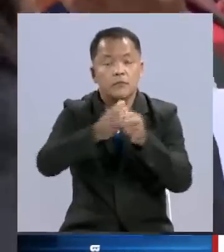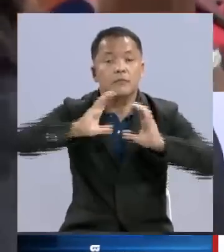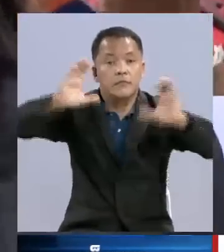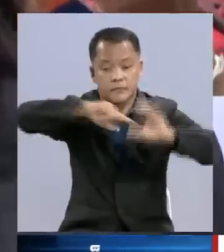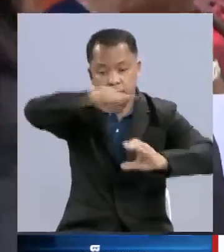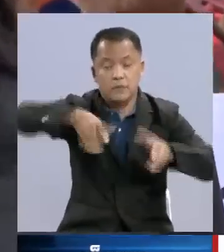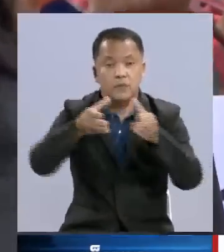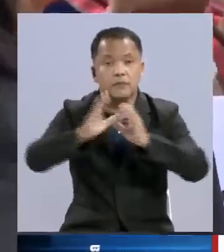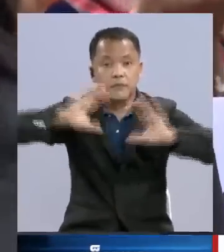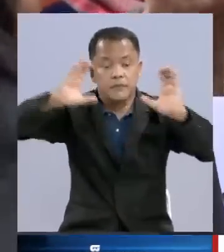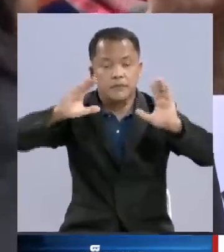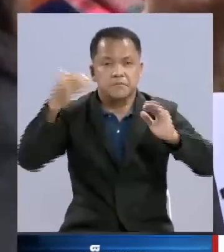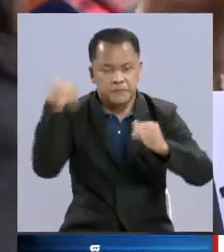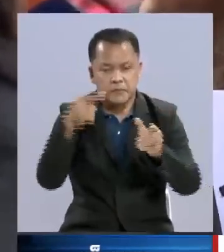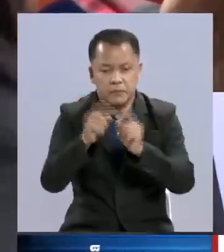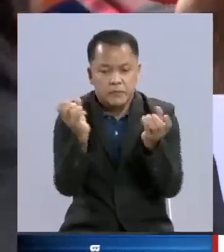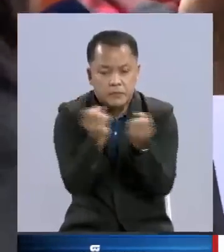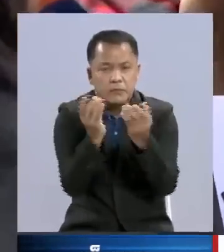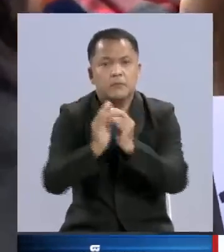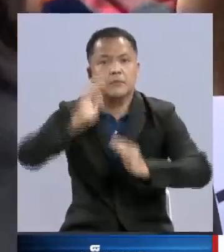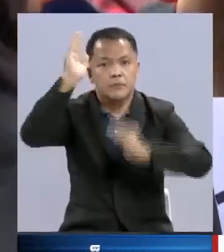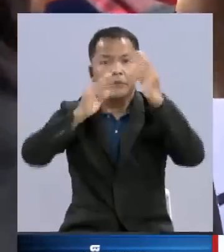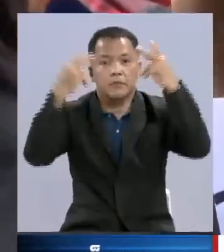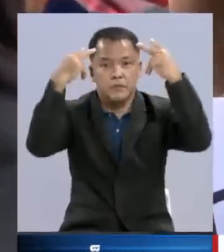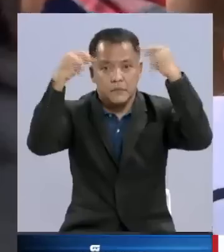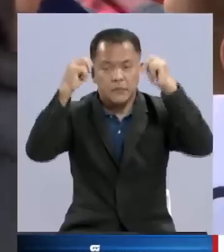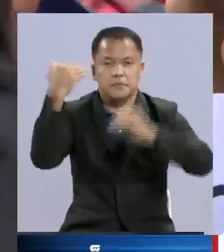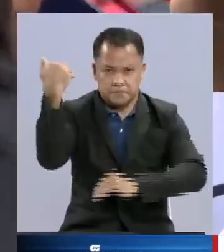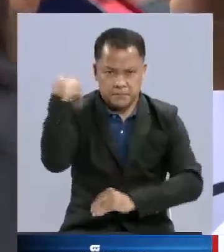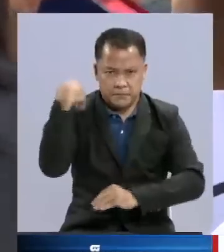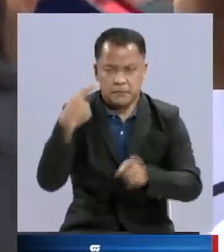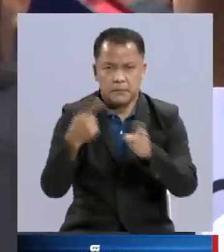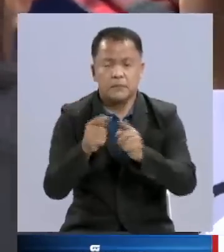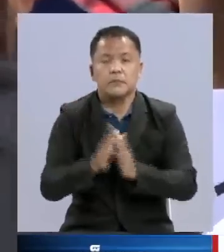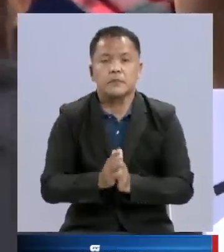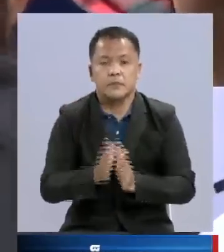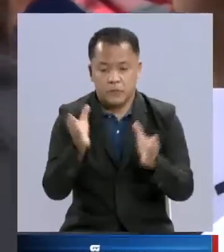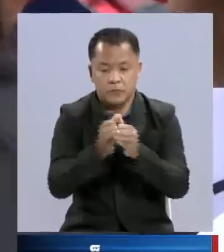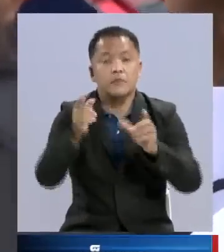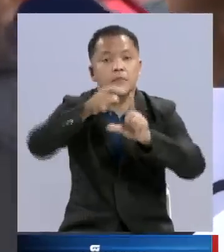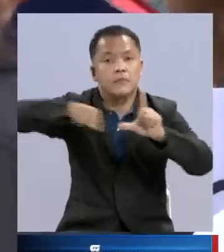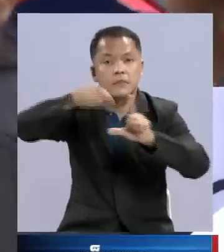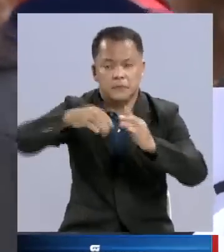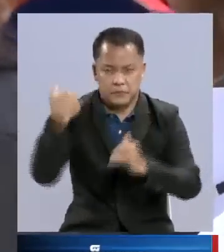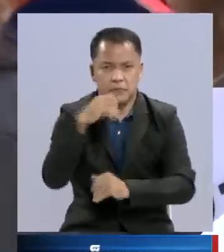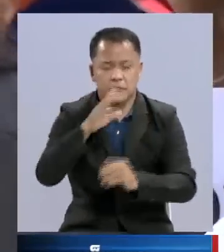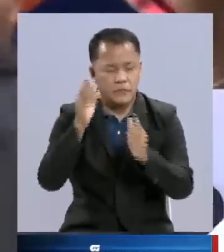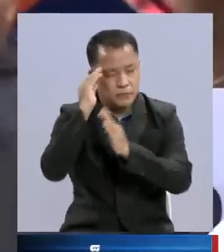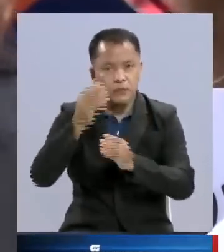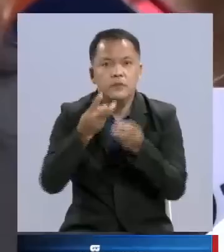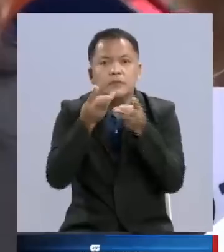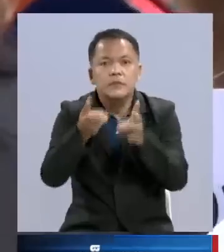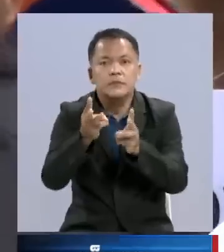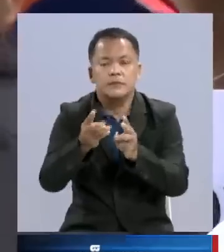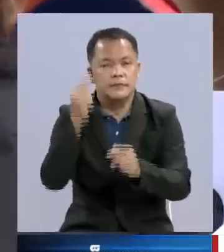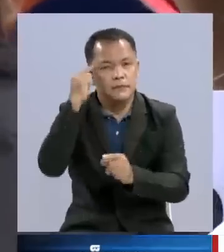จัดตั้งรัฐบาลก็จะมีผลกระทบต่อการโหวตเลือกนายกรัฐมนตรีแน่นอนซึ่งพรรคก้าวไกลเองเนี่ยเขาบอกว่าเขามีการวางแน